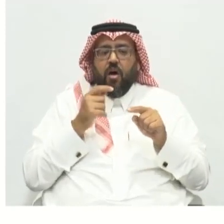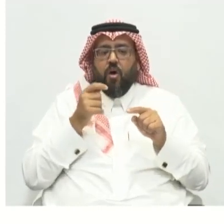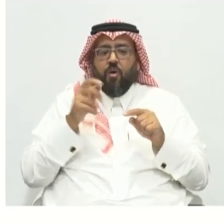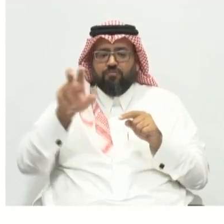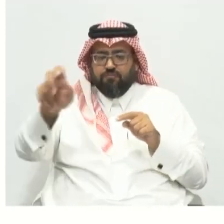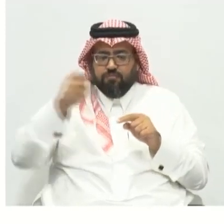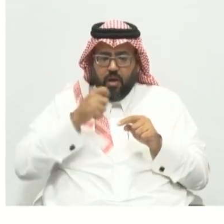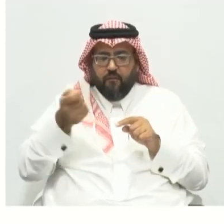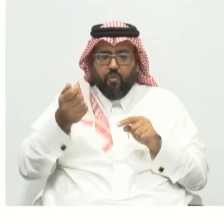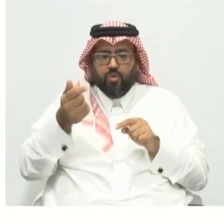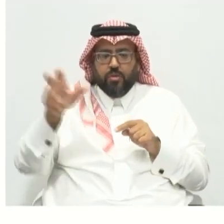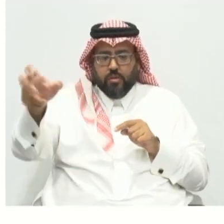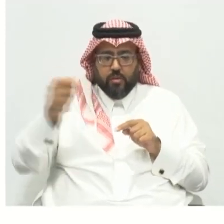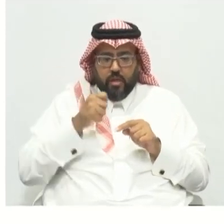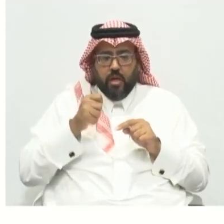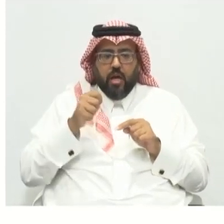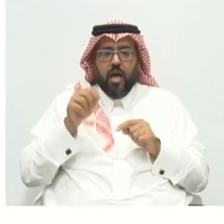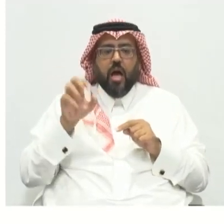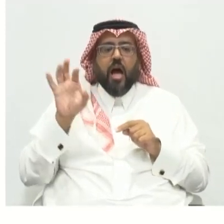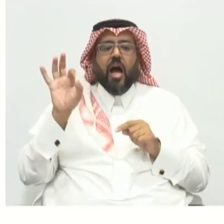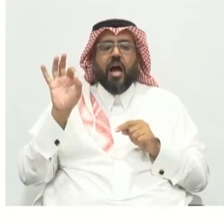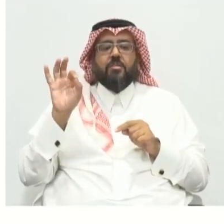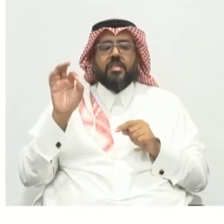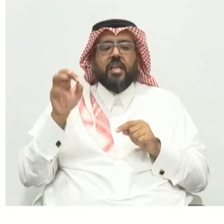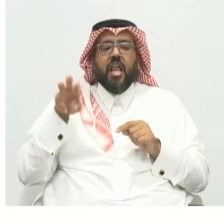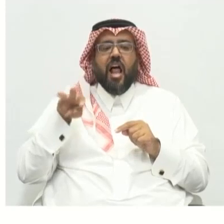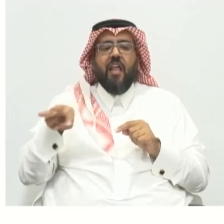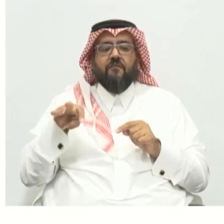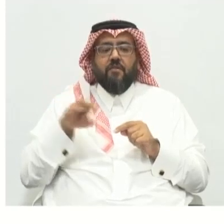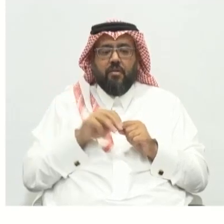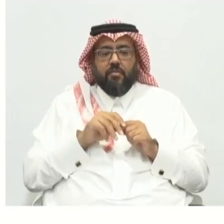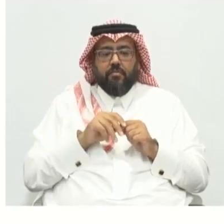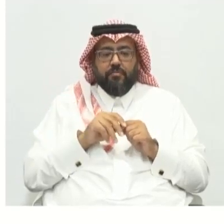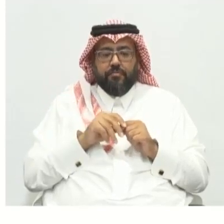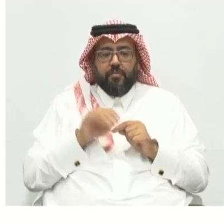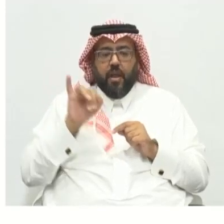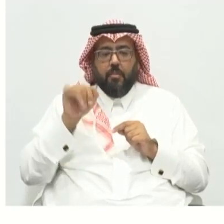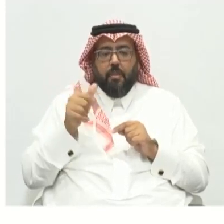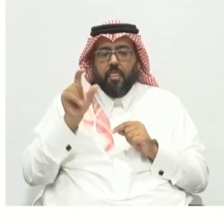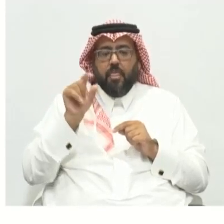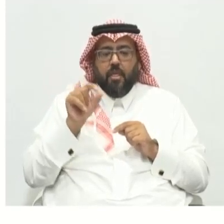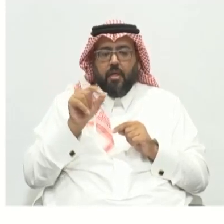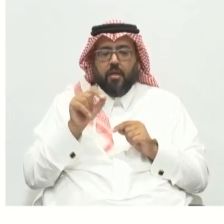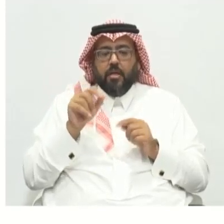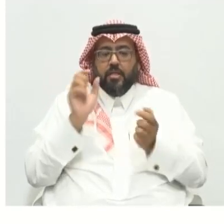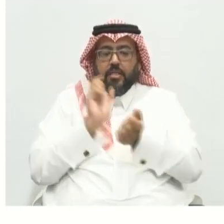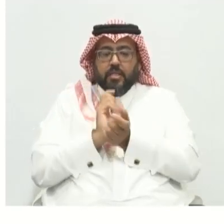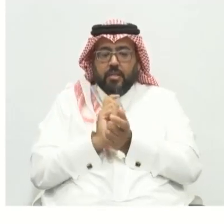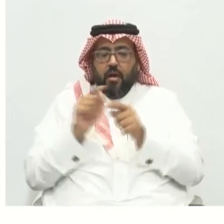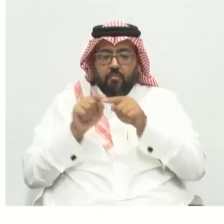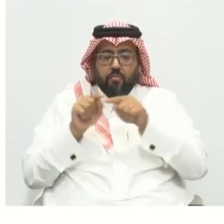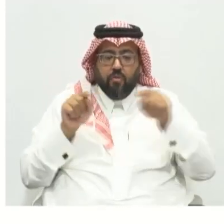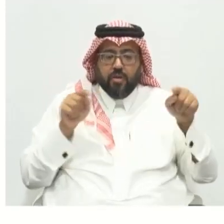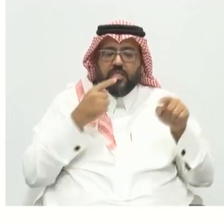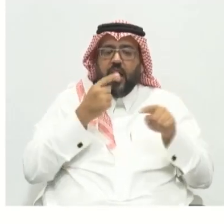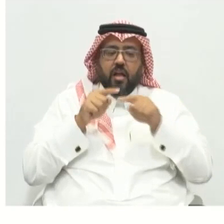القاعده القانونيه وهي بما يسمى الماده بما يسمى الماده يعاقب السجن مده لا